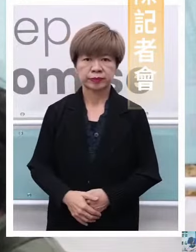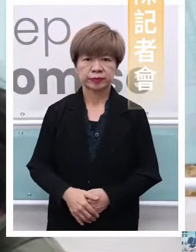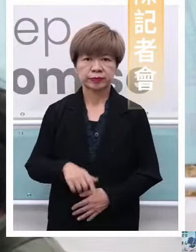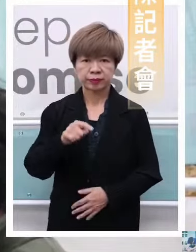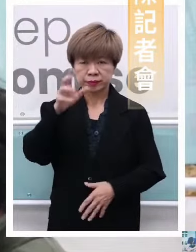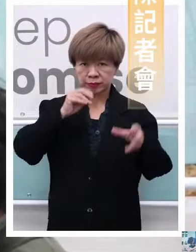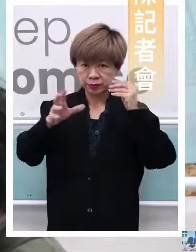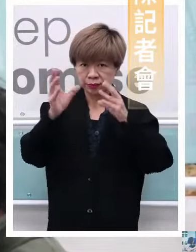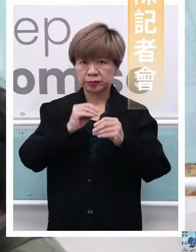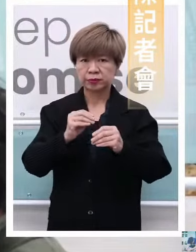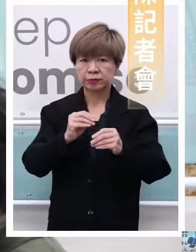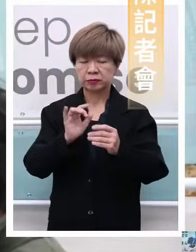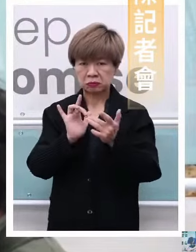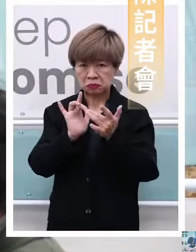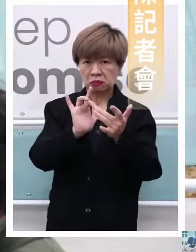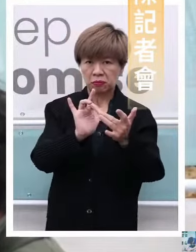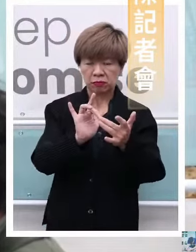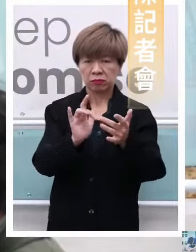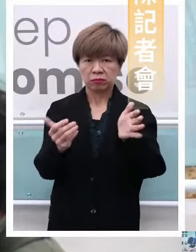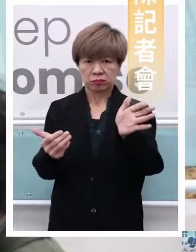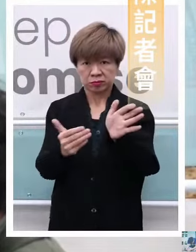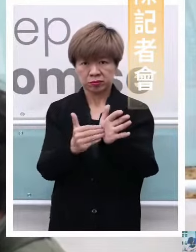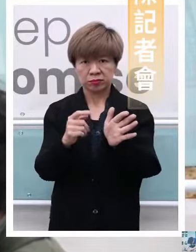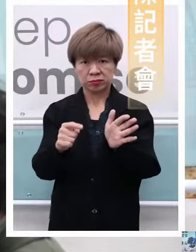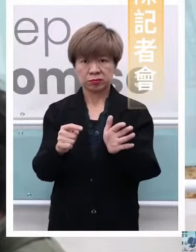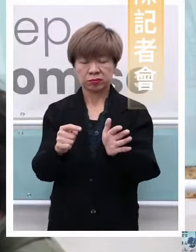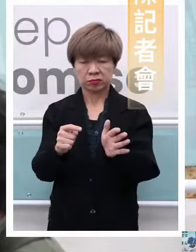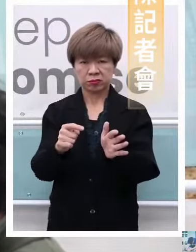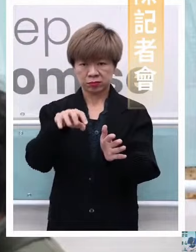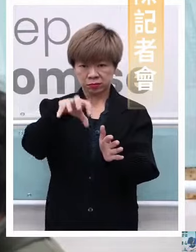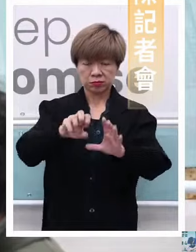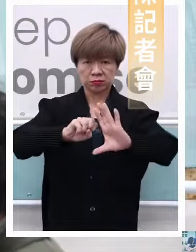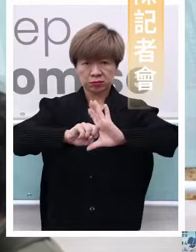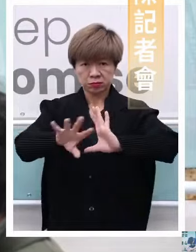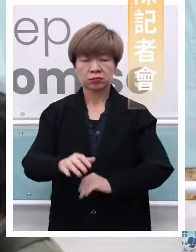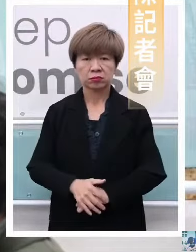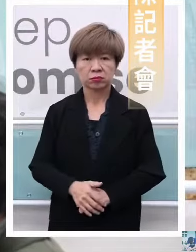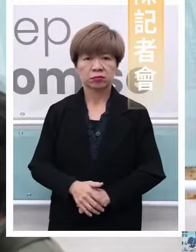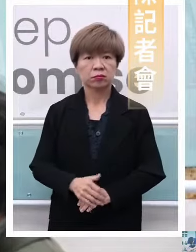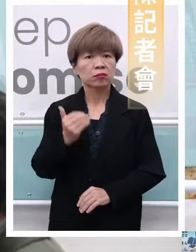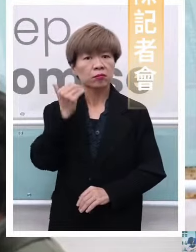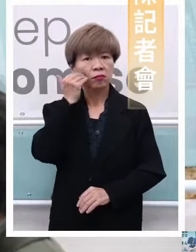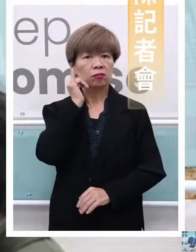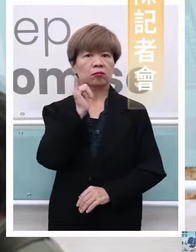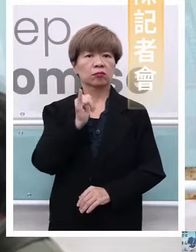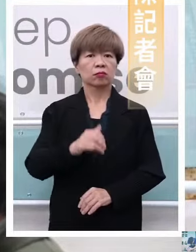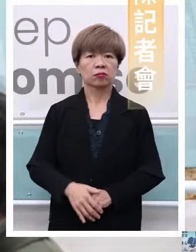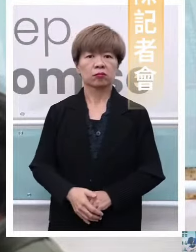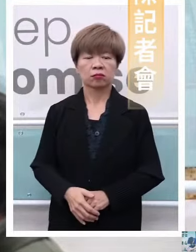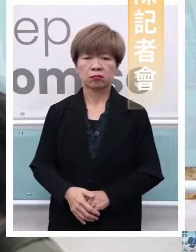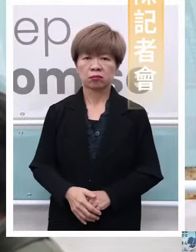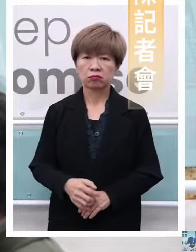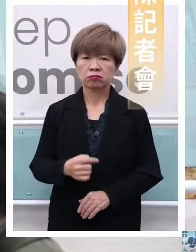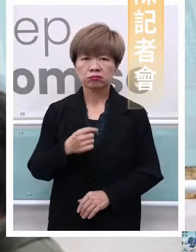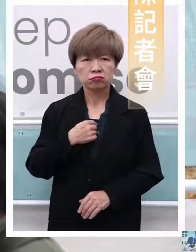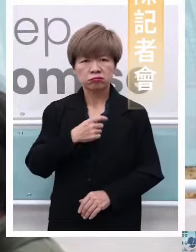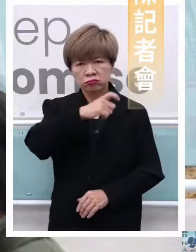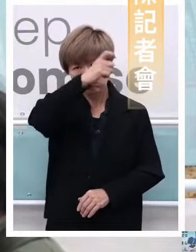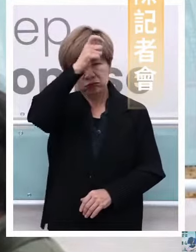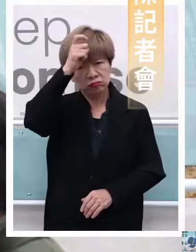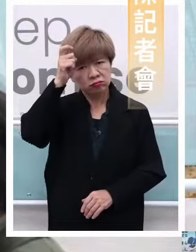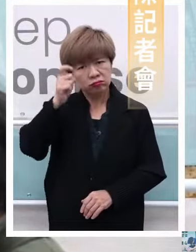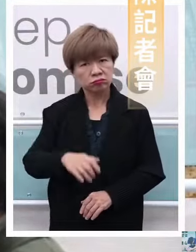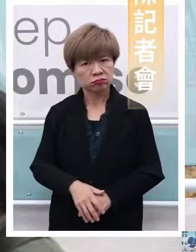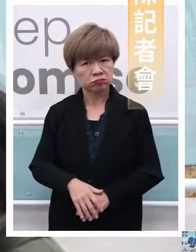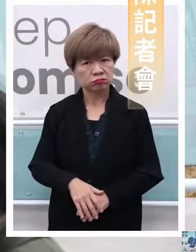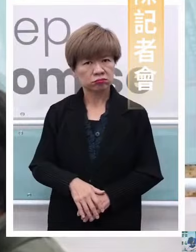号送出去到接收端那边，如果都是没有问题的，我们也在想有没有可能在接收